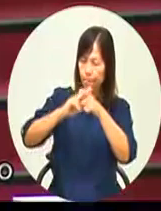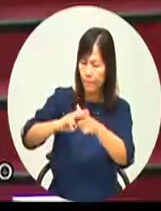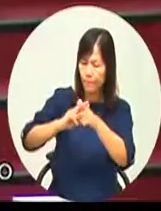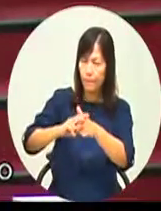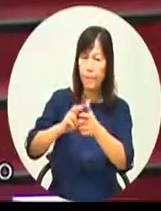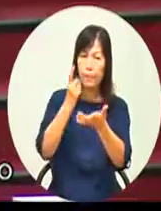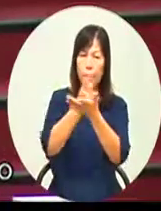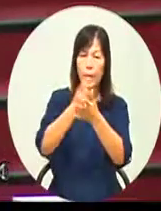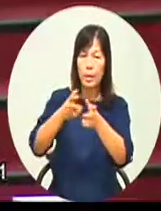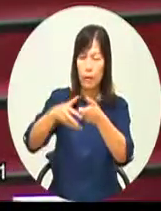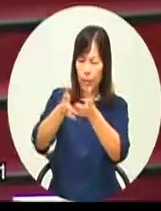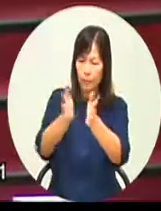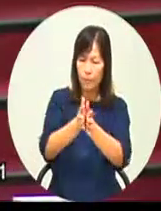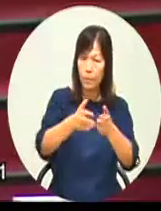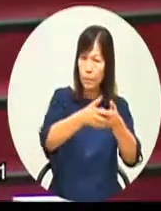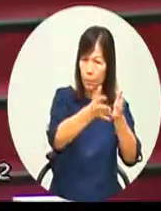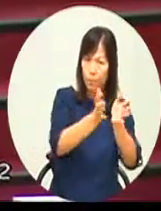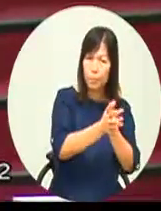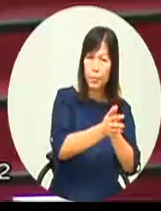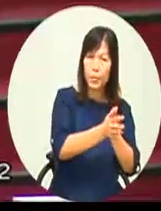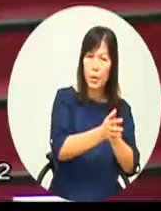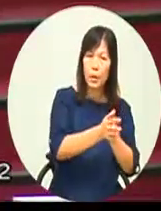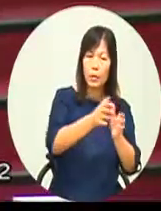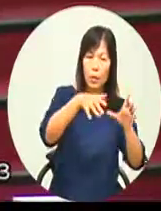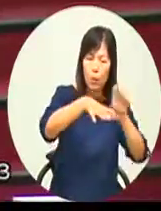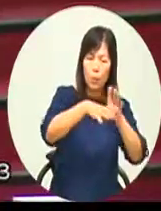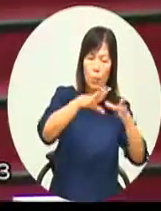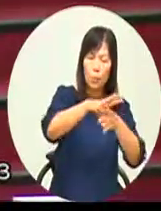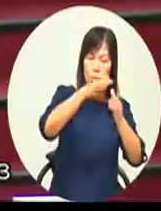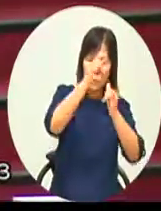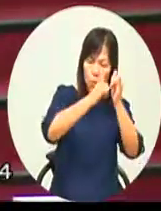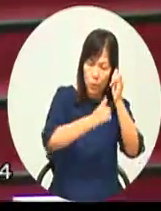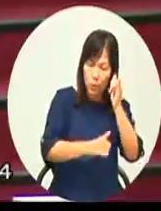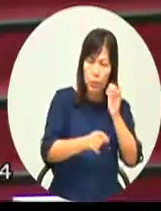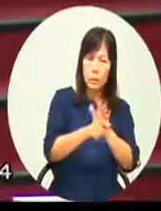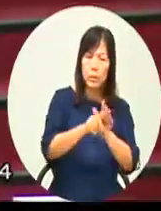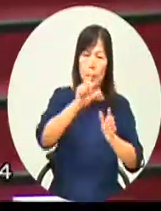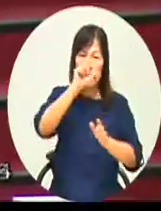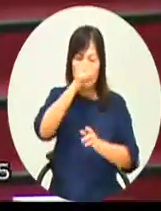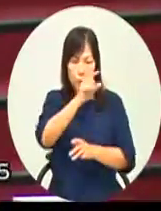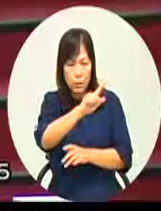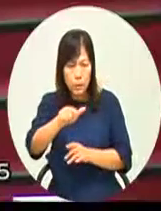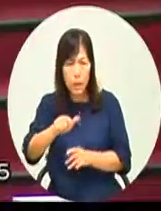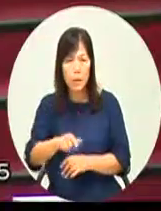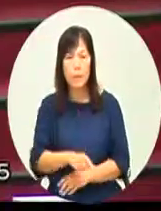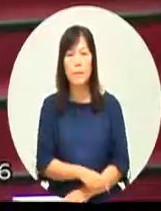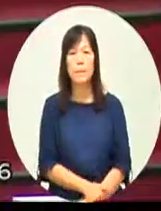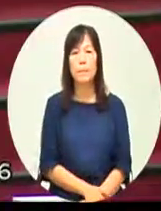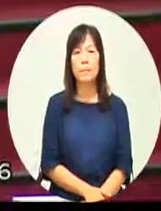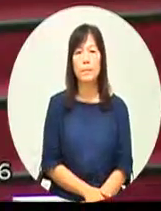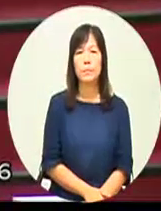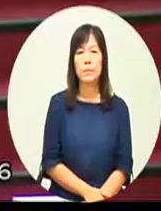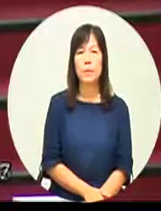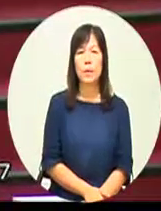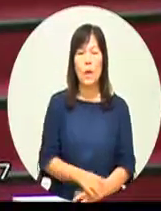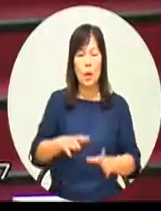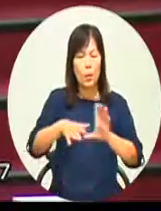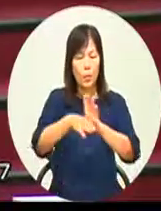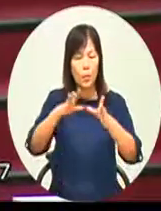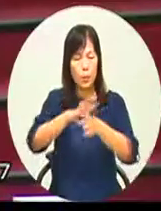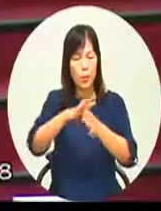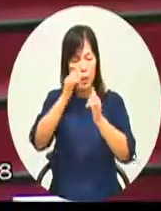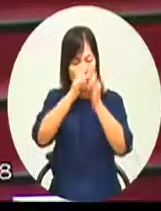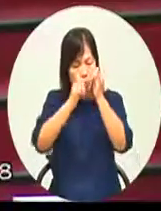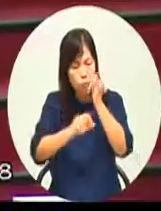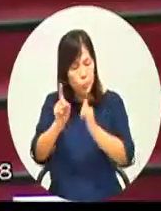每一个部落的文化故事，它的特产如何，它的文化背景如